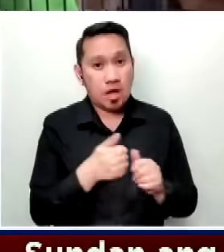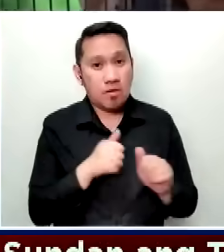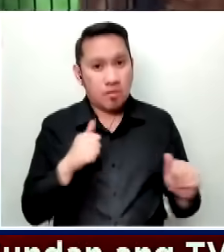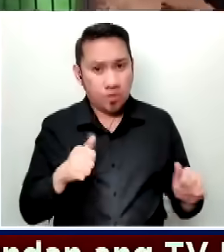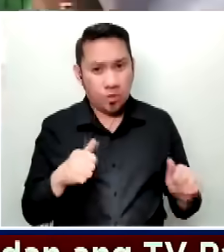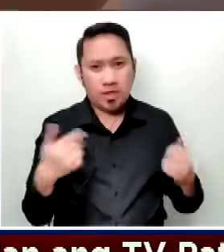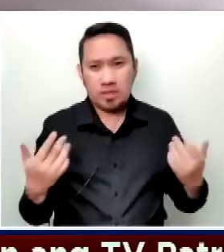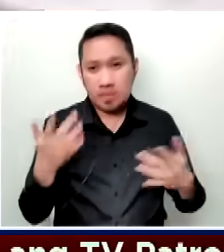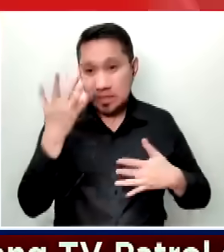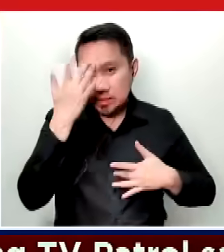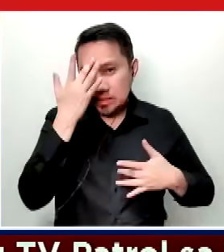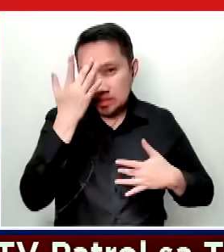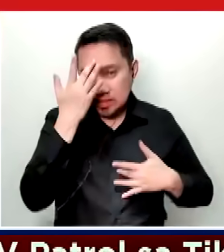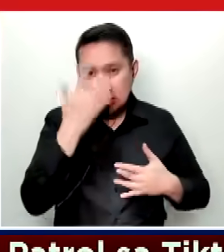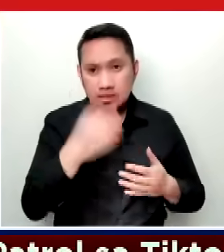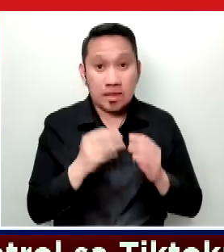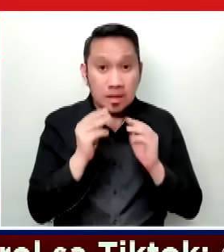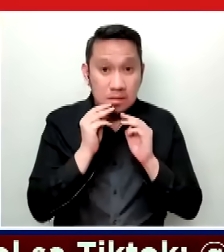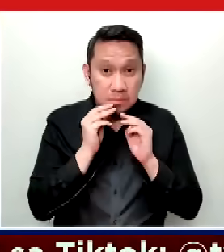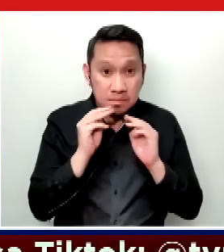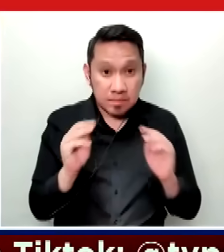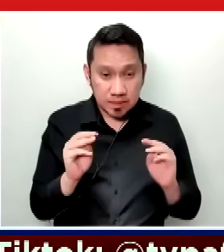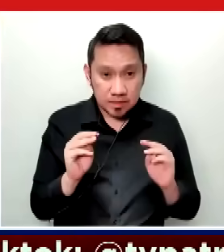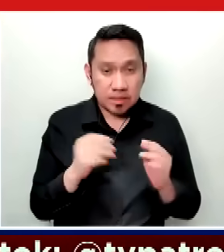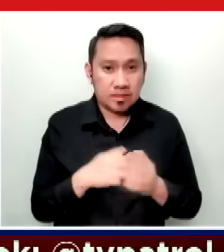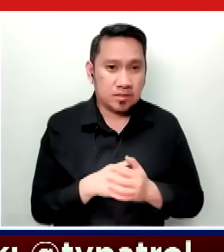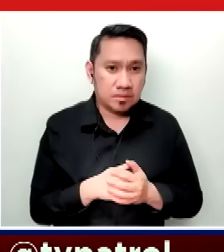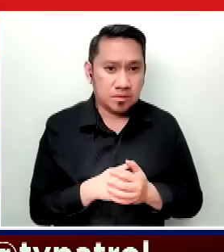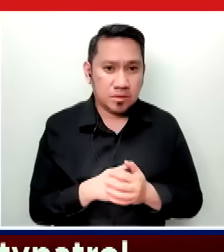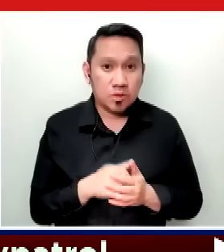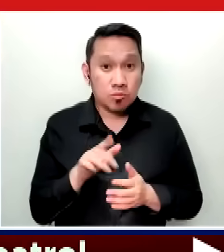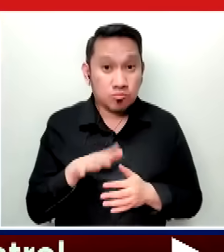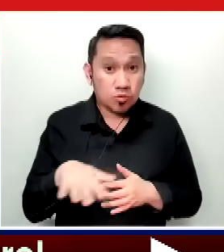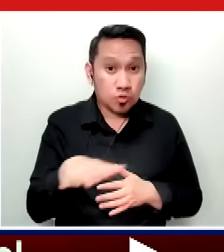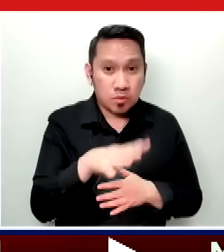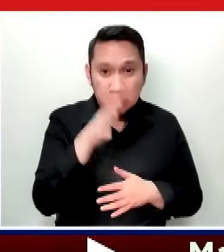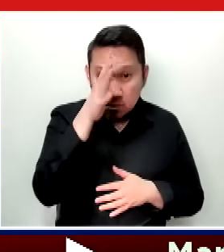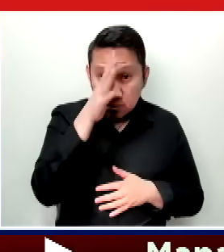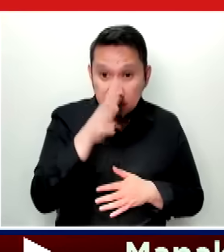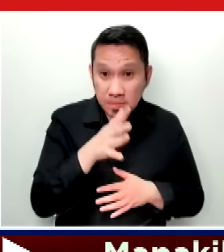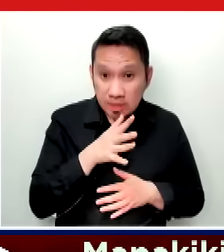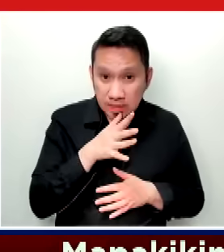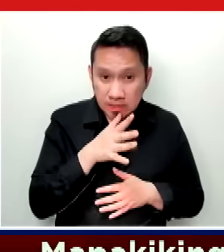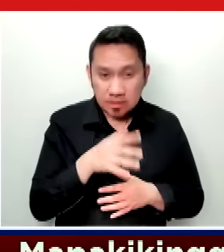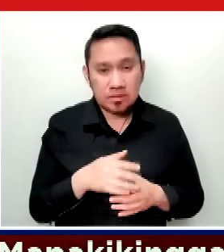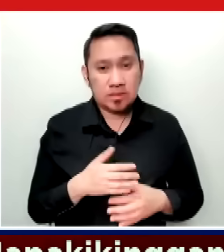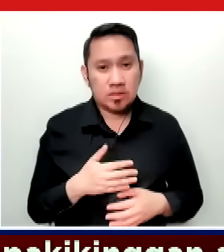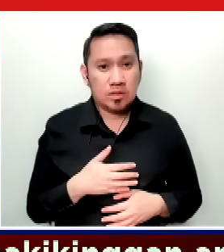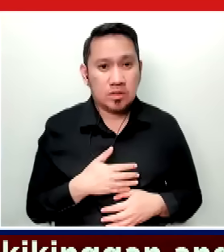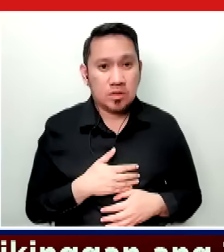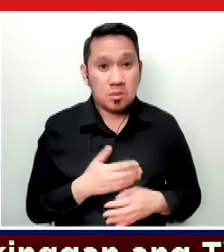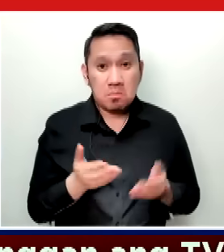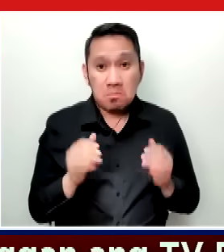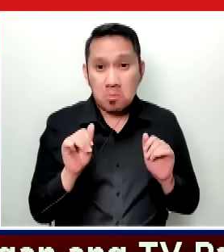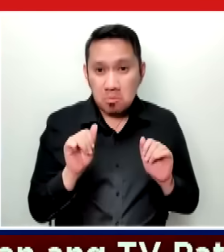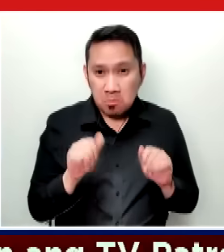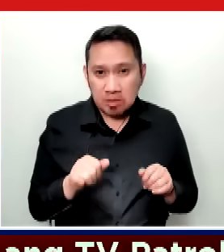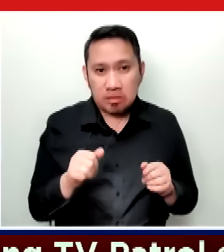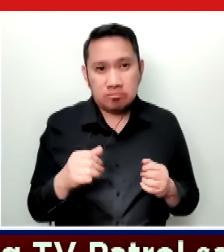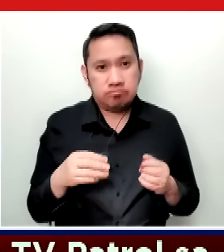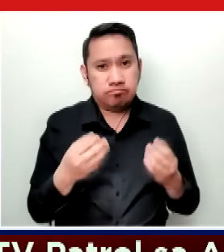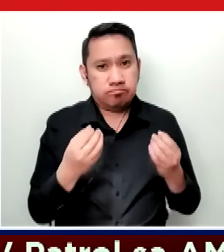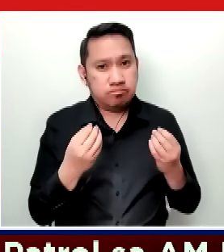at sakit. Mensahe ni Secretary Teodoro Herbosa sa mga magulang at caregiver, maaring pagmula ng sakit ang